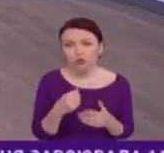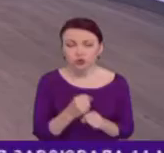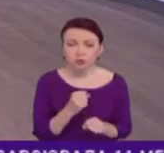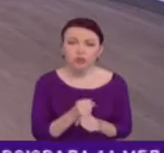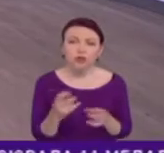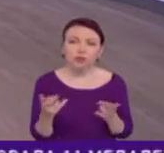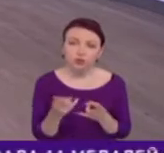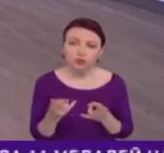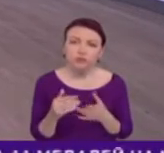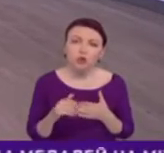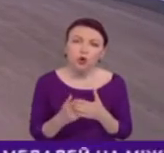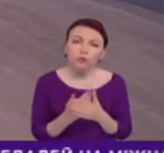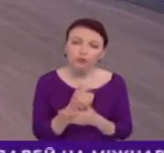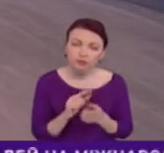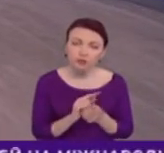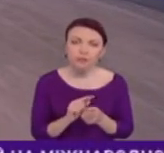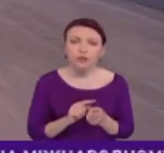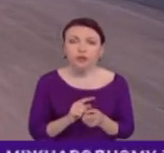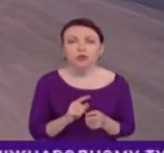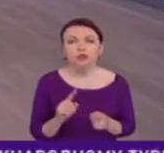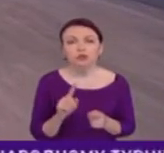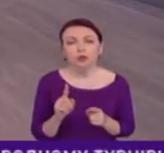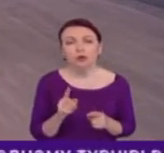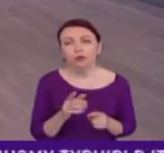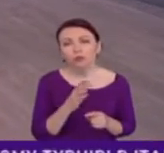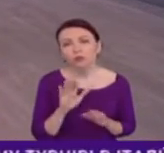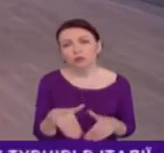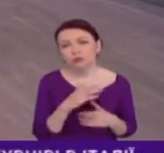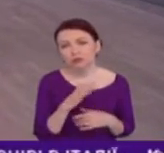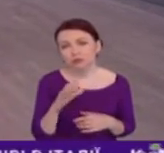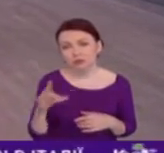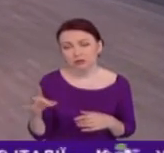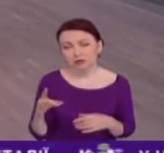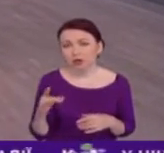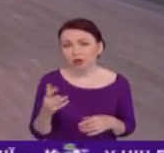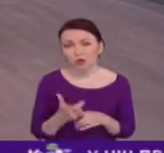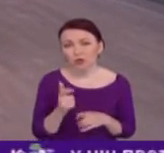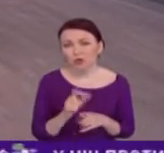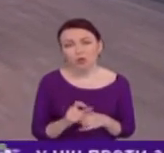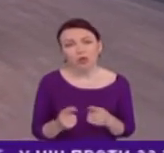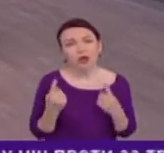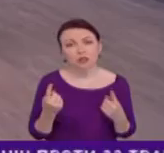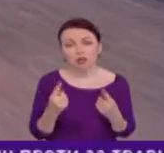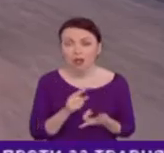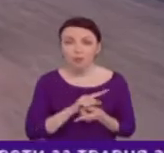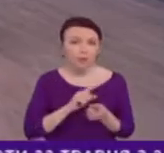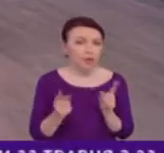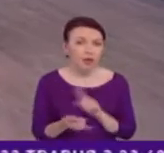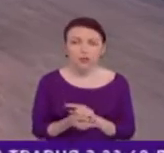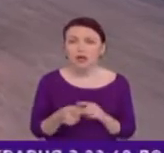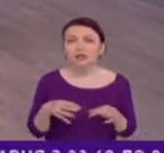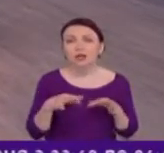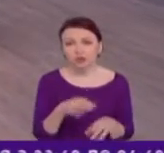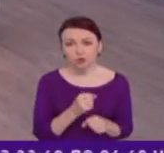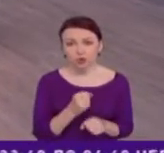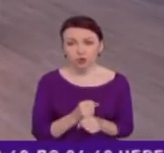потрібно зараз це все обновити, тому що з пострадянського періоду дуже, дуже кардинально помінялася транспортна робота.